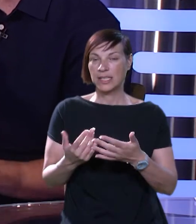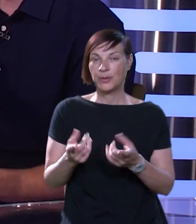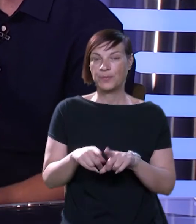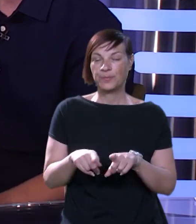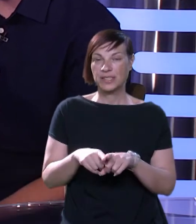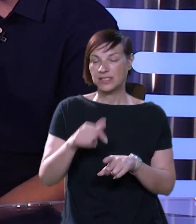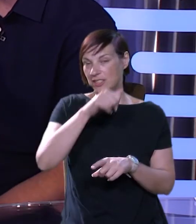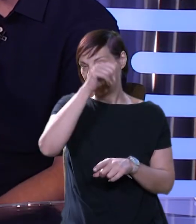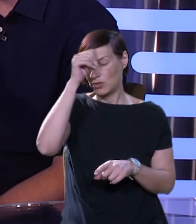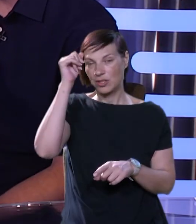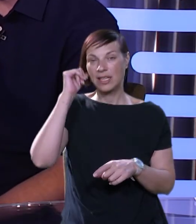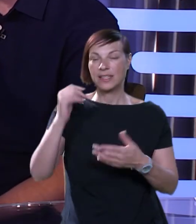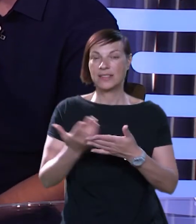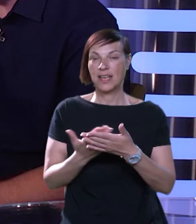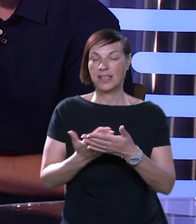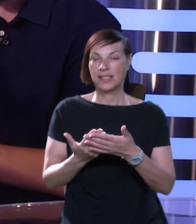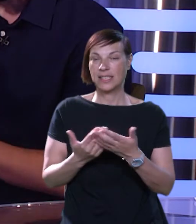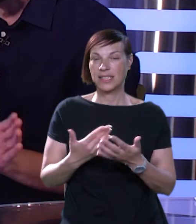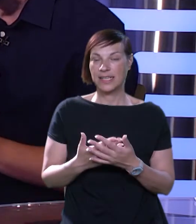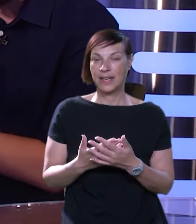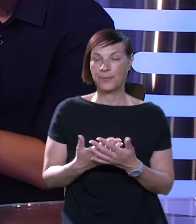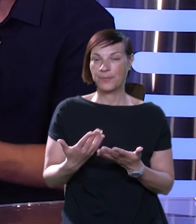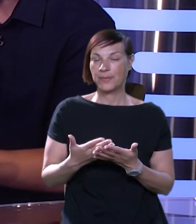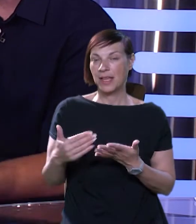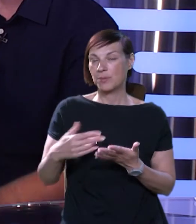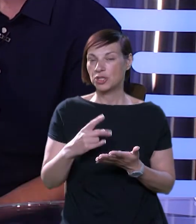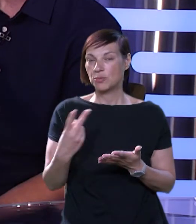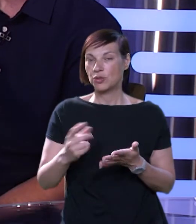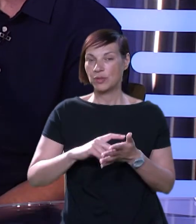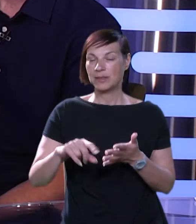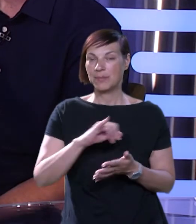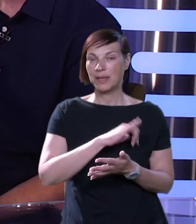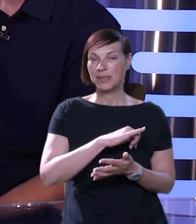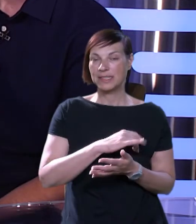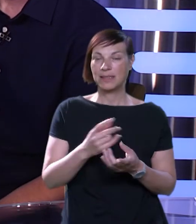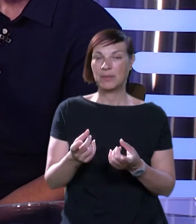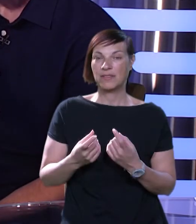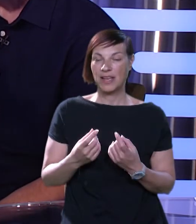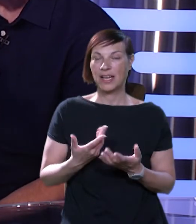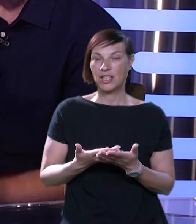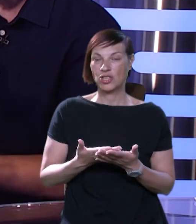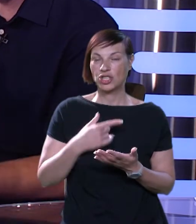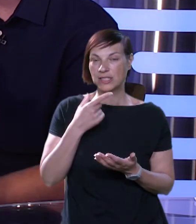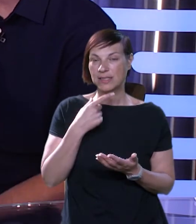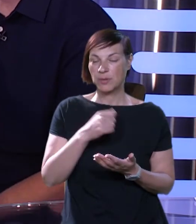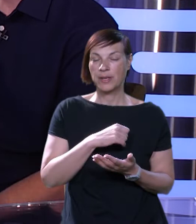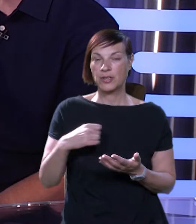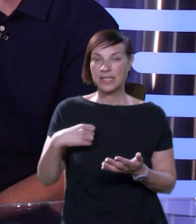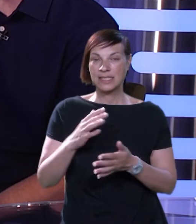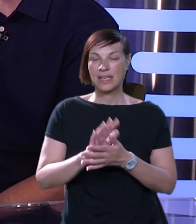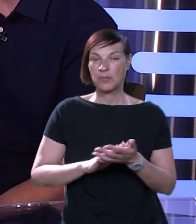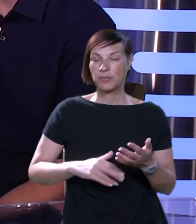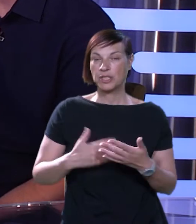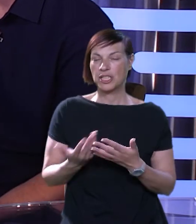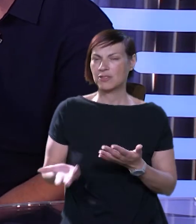dvorane, a isto tako i ljetna kina. Nekako pošli smo raznim drugim temama, zanimljivima, ali ono što sam spomenuo na samom